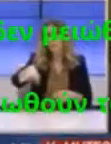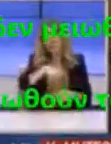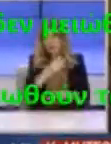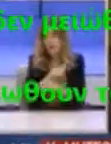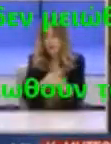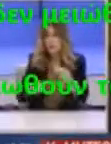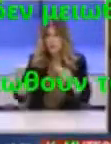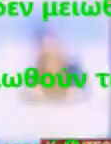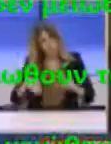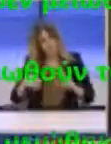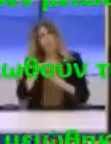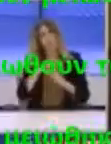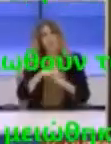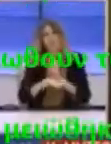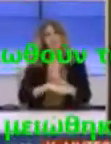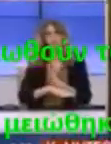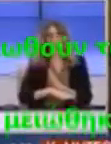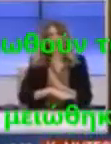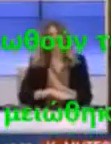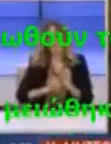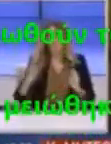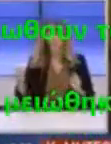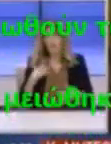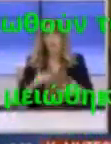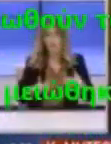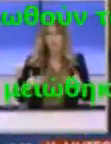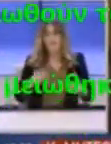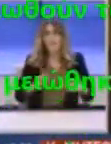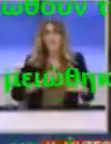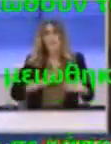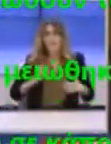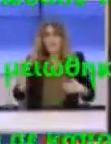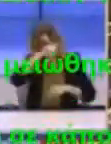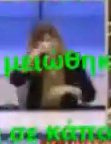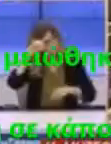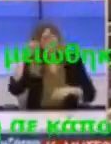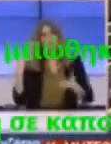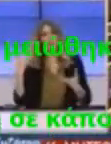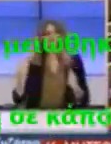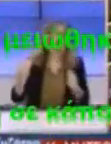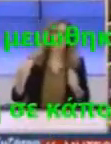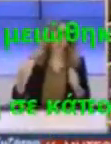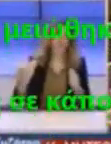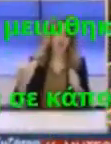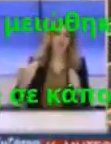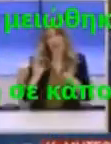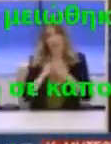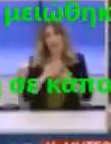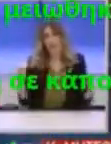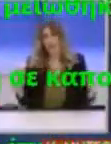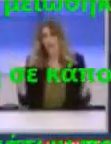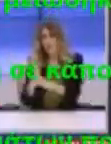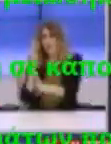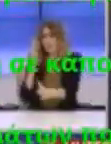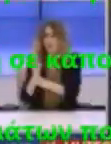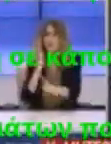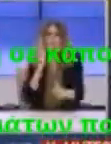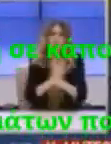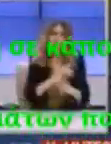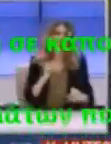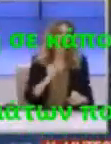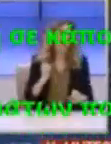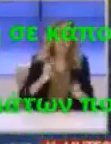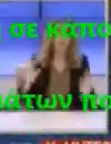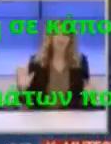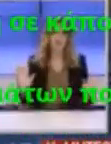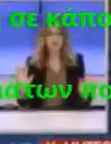θα κάνει γίνει αυτό πάλι νέος διαιτητής για να οριστεί για να αυτό ξαναγίνει πάλι το παιχνίδι. Όχι, δεν πειράζει, μας δεν μας πειράζει, ας γίνει όποτε θα